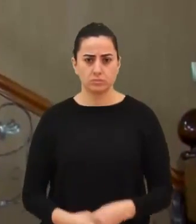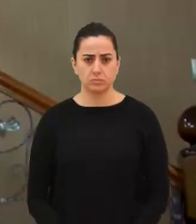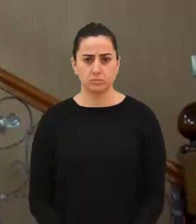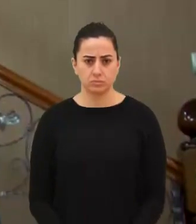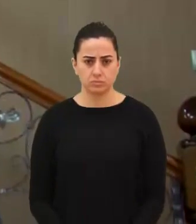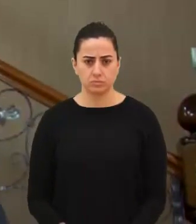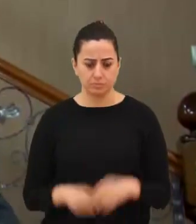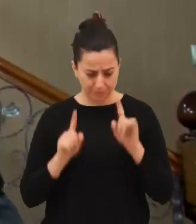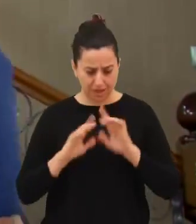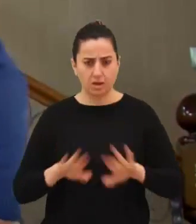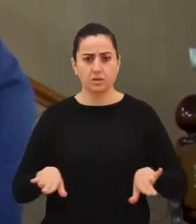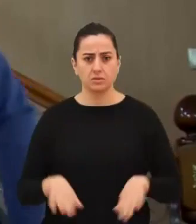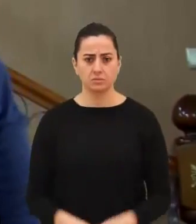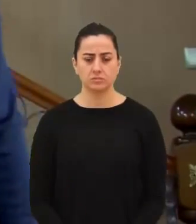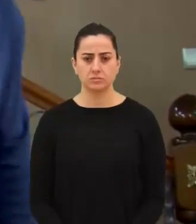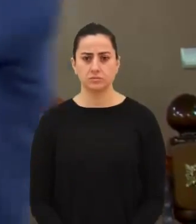Ya bir dakika, ya